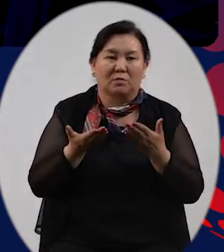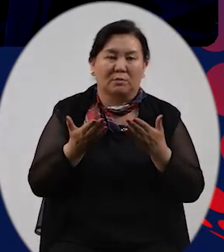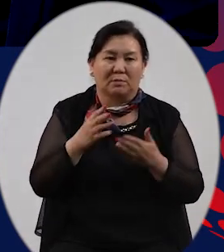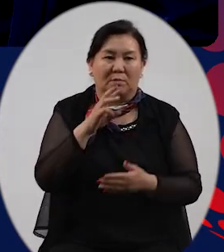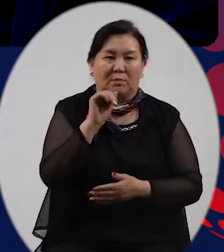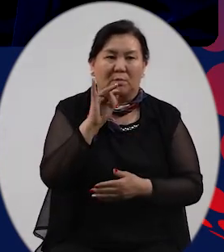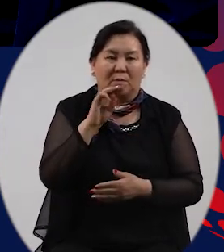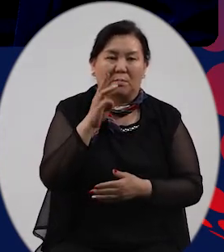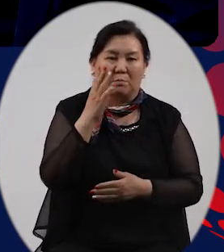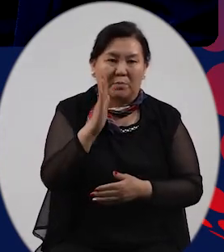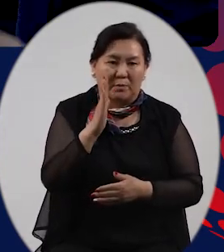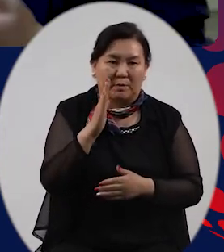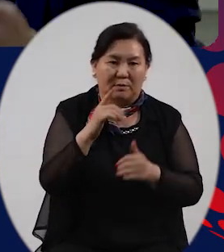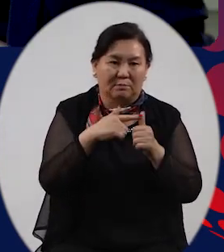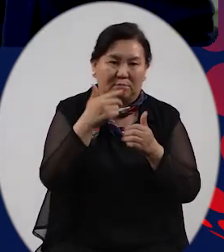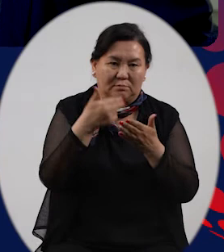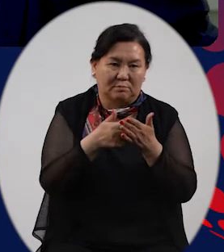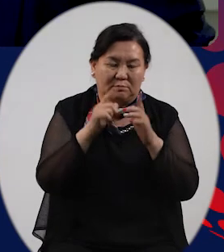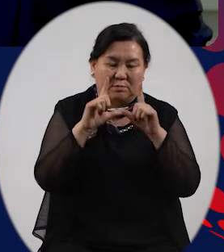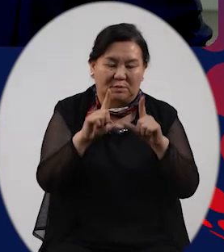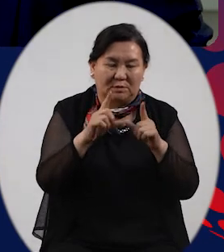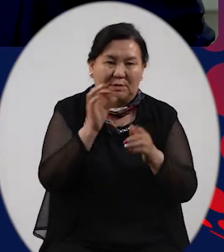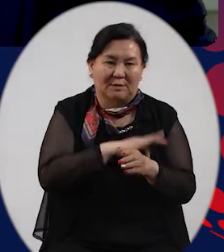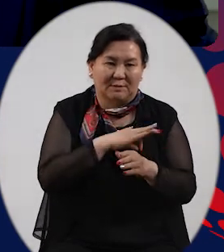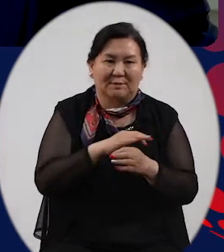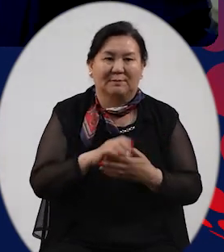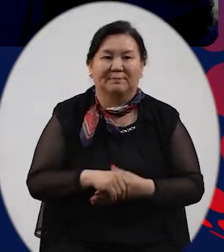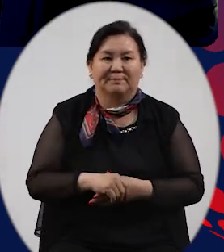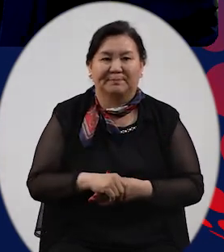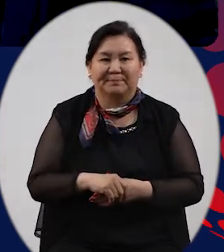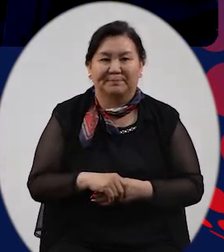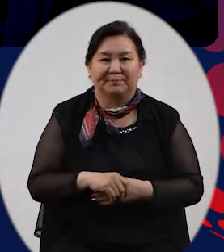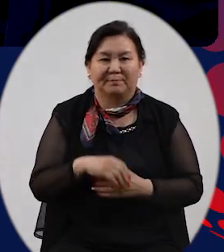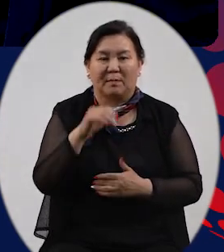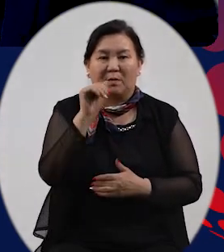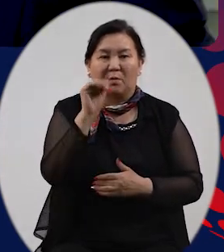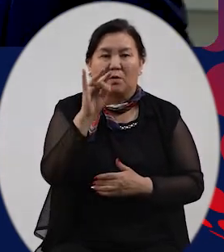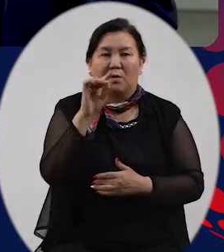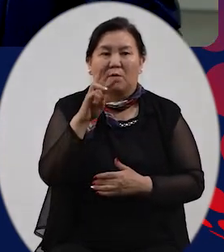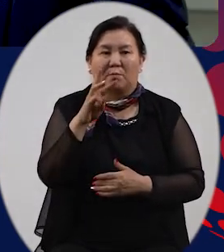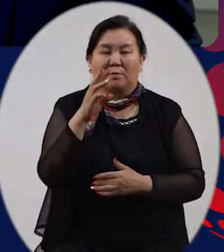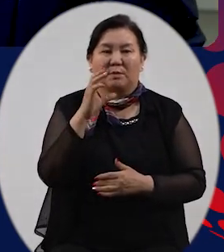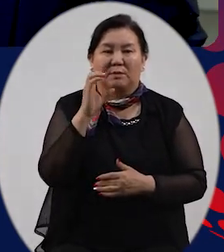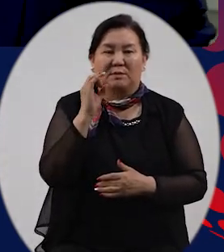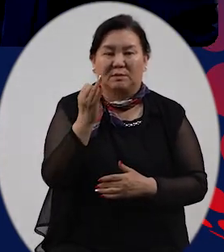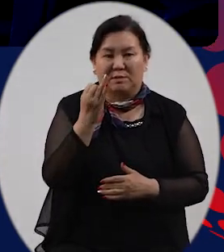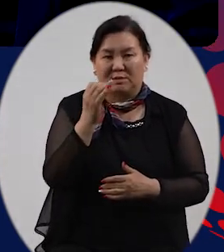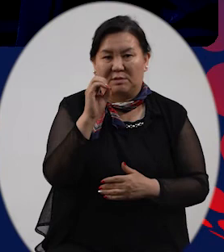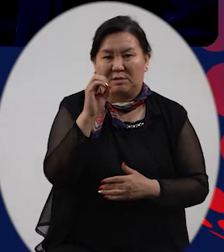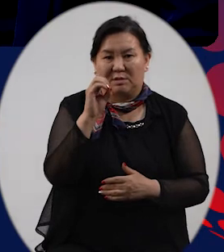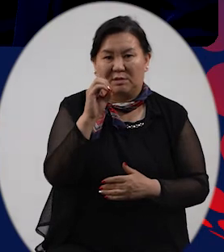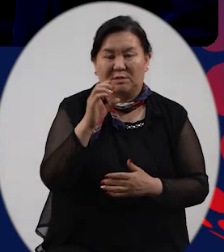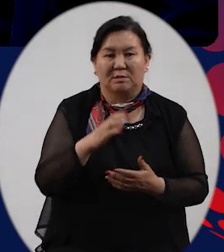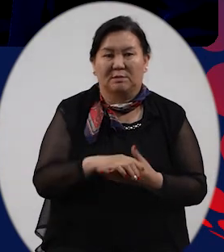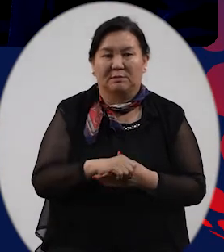форм B одоо гэрчлэгийг бол ашигладаг. За форм E одоо формын хувьд бол бид